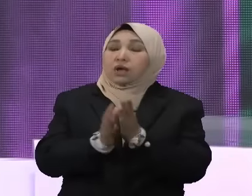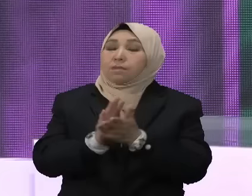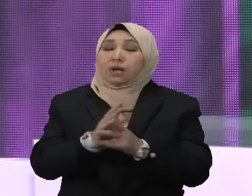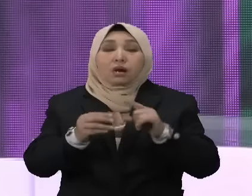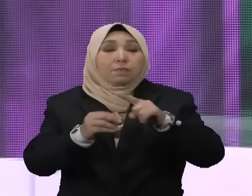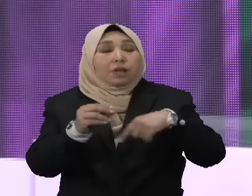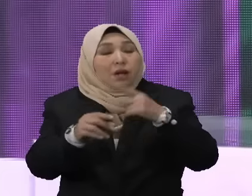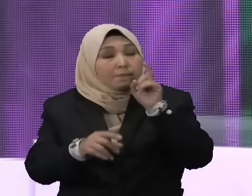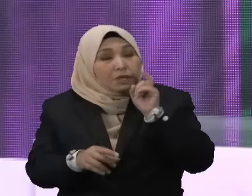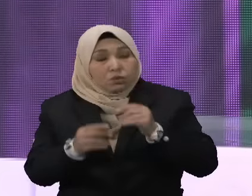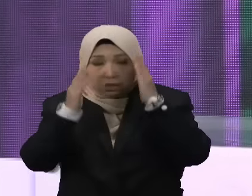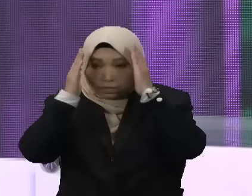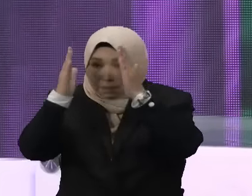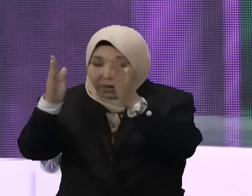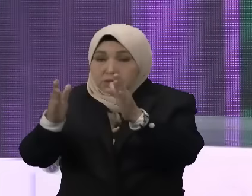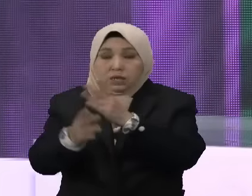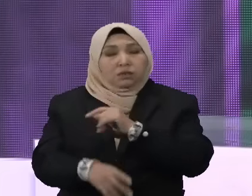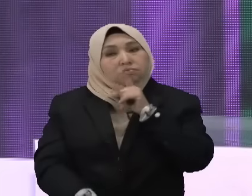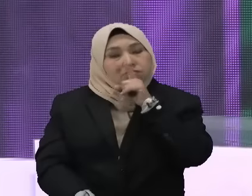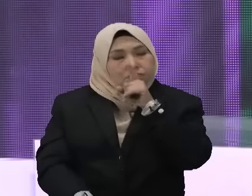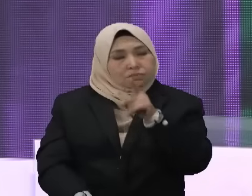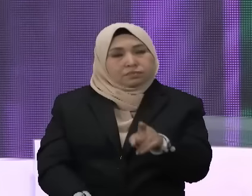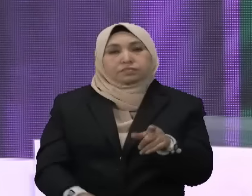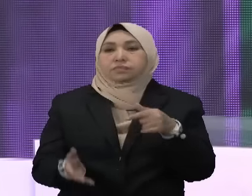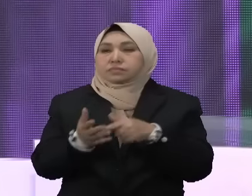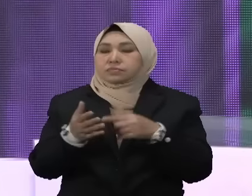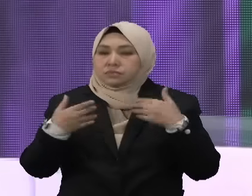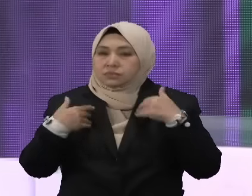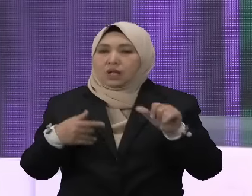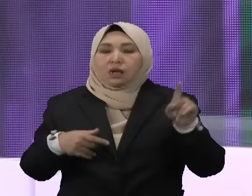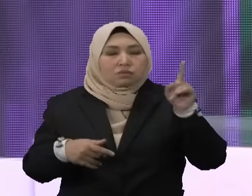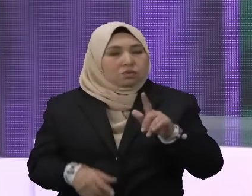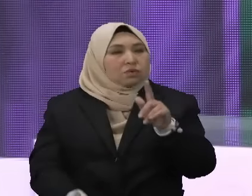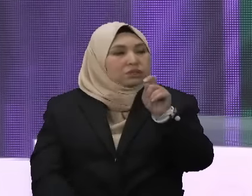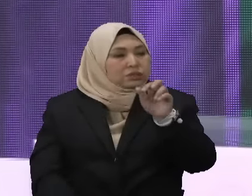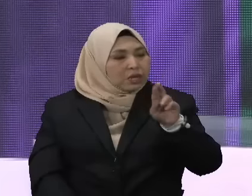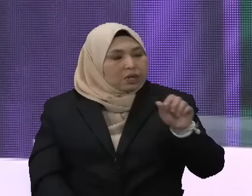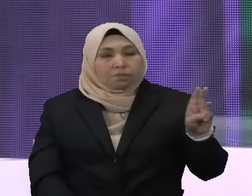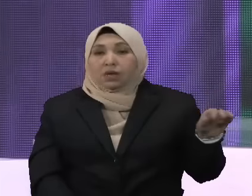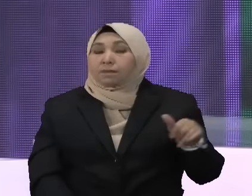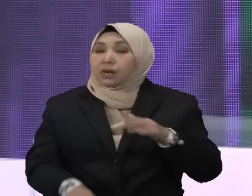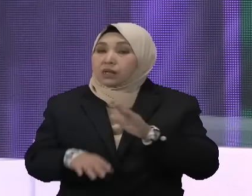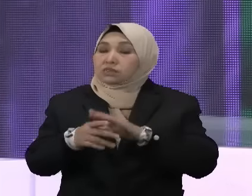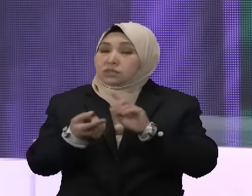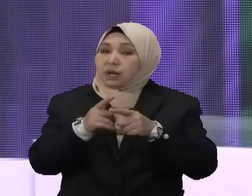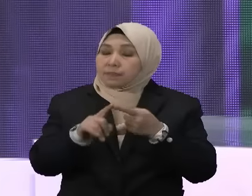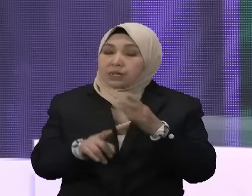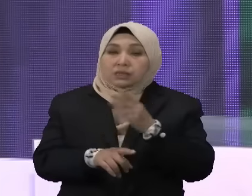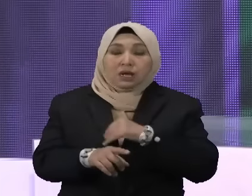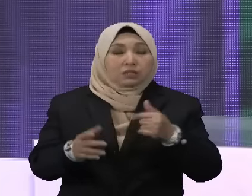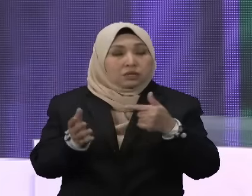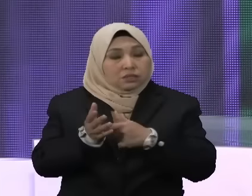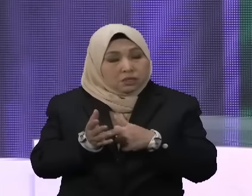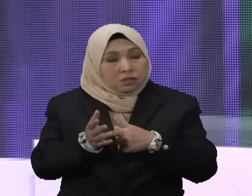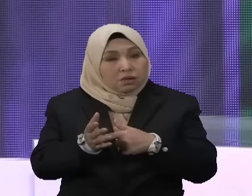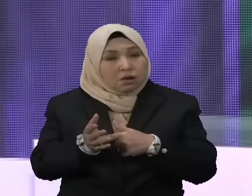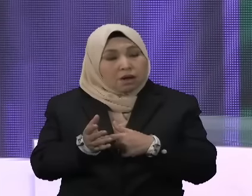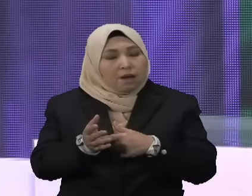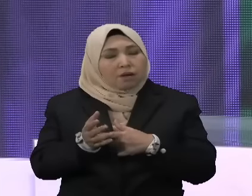ini perlu diberi perhatian, dan sudah tentunya ini adalah satu tarbiyah Allah kepada para sahabat, dan ini